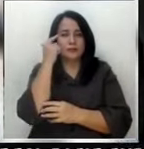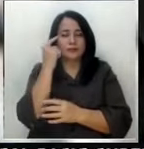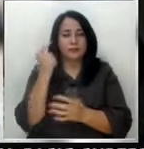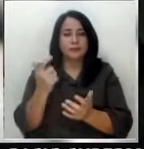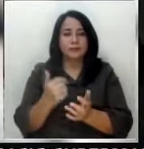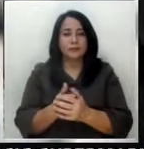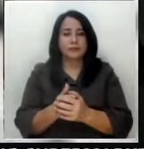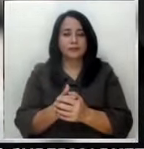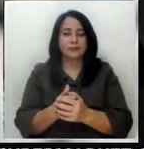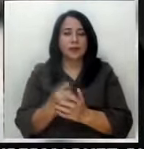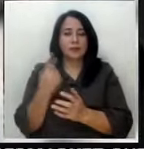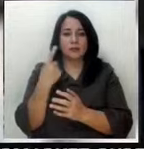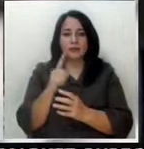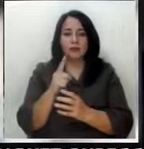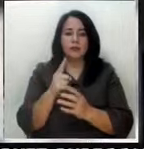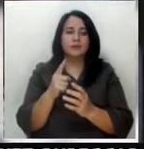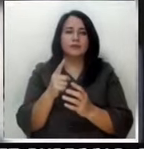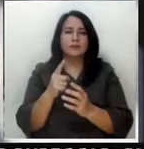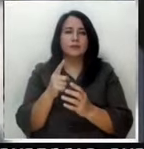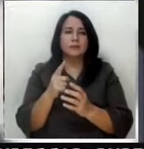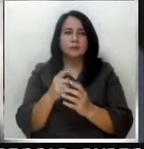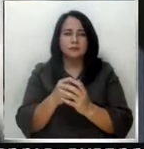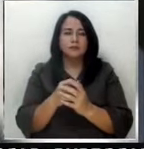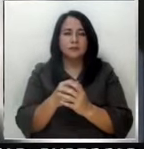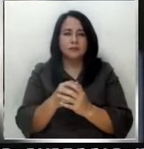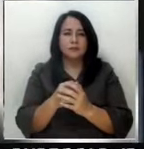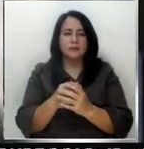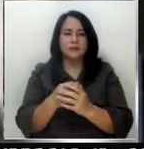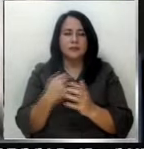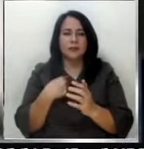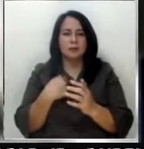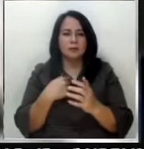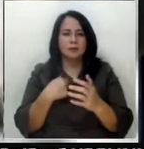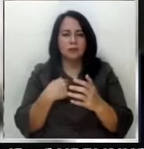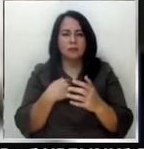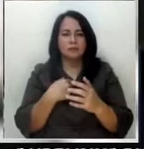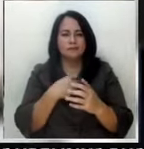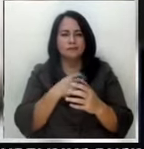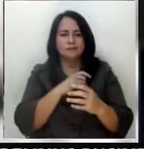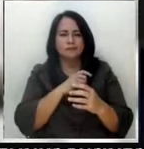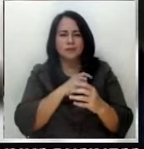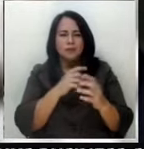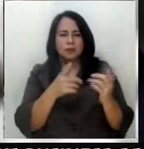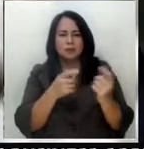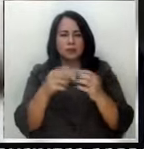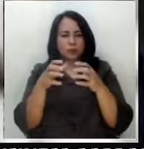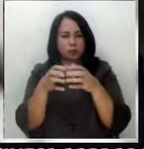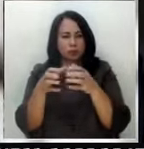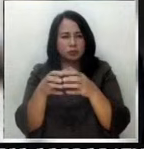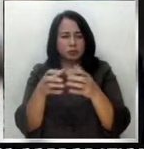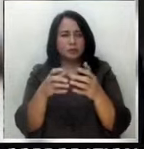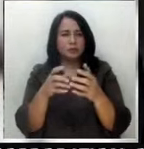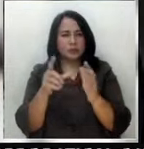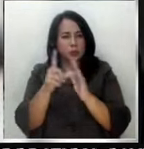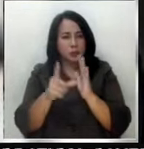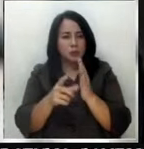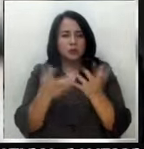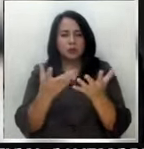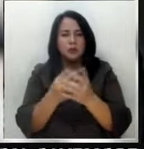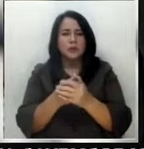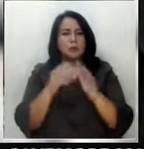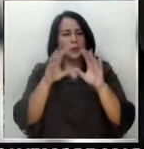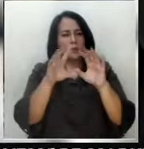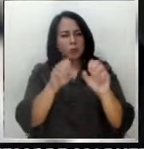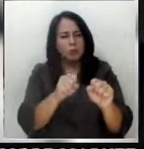through the law enforcement bodies to identify and arrest those behind the